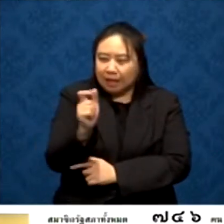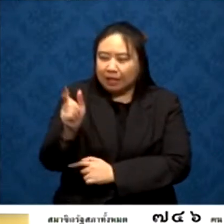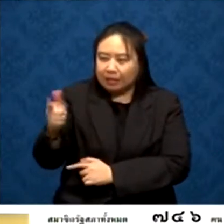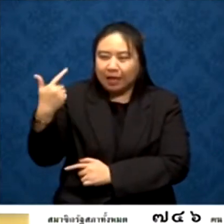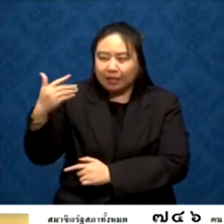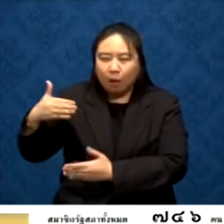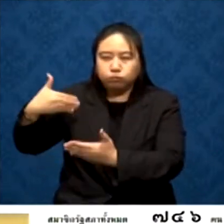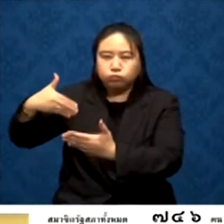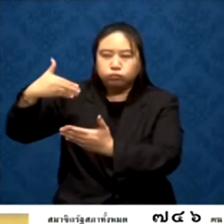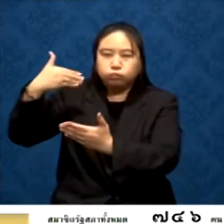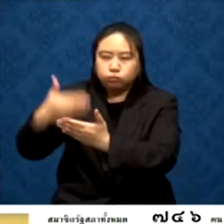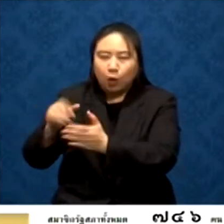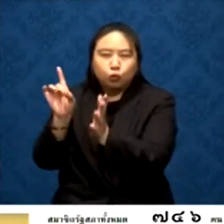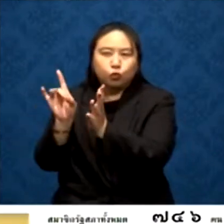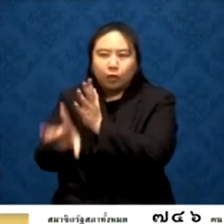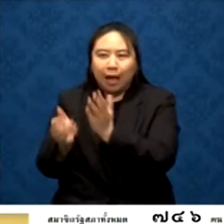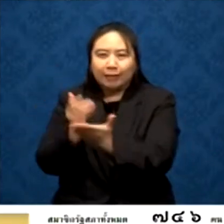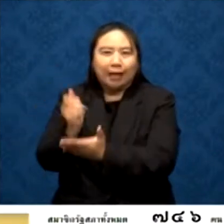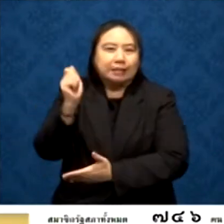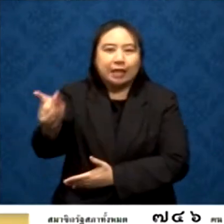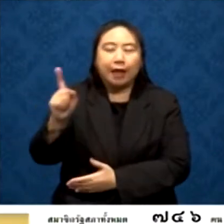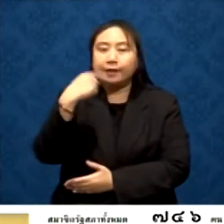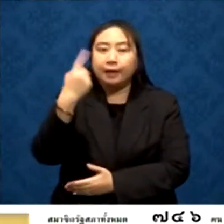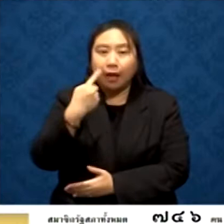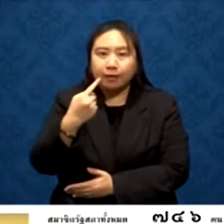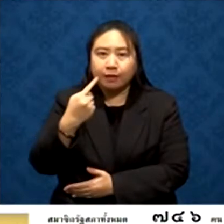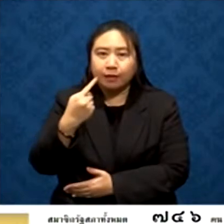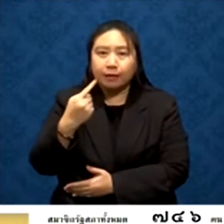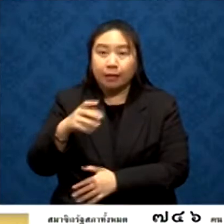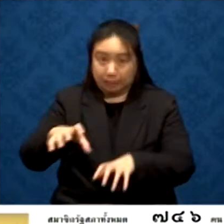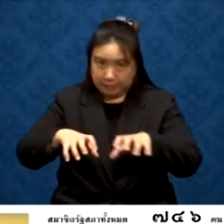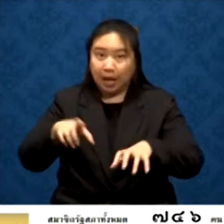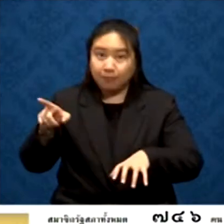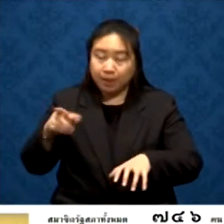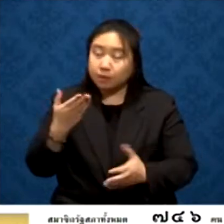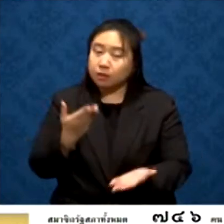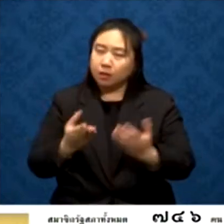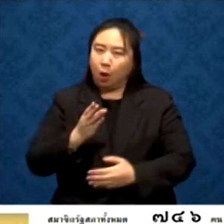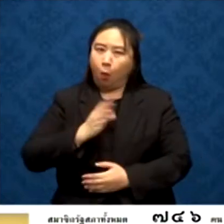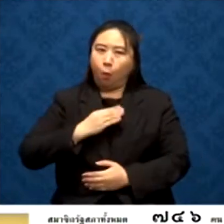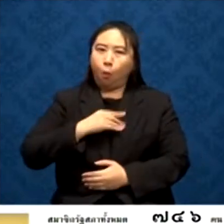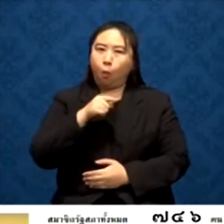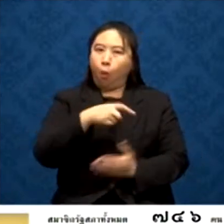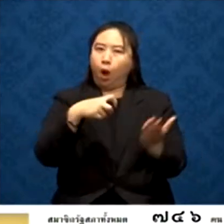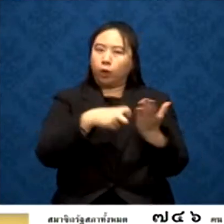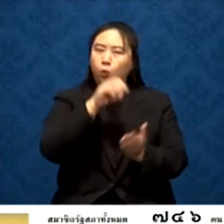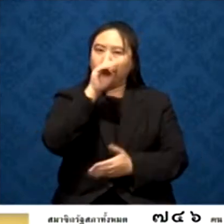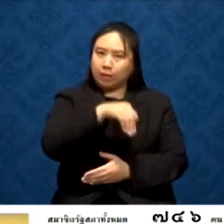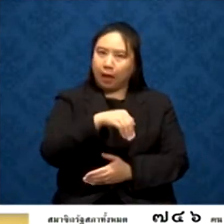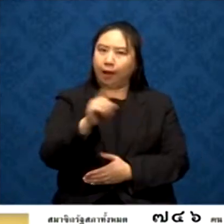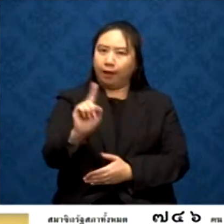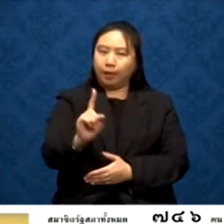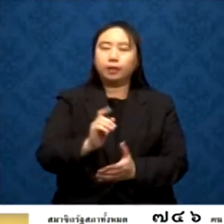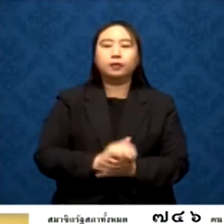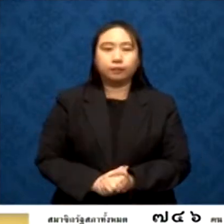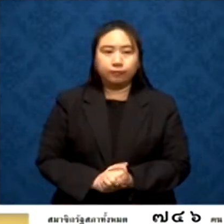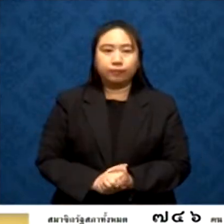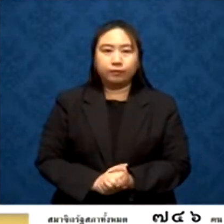ะจัดการไหมครับหรือเกรงกลัวตัวช้างครับท่านประธานครับทั้งหม